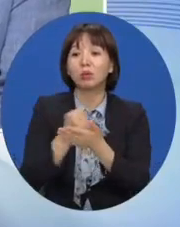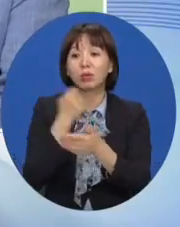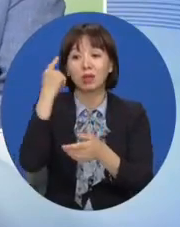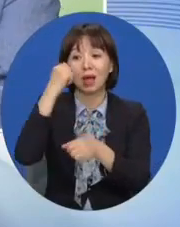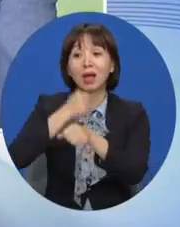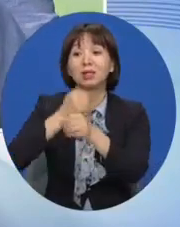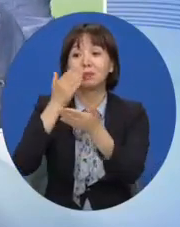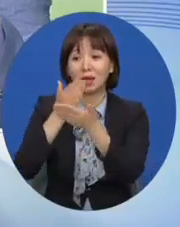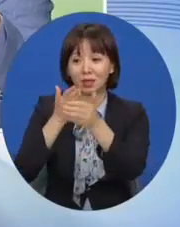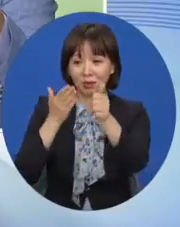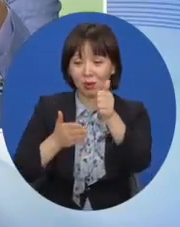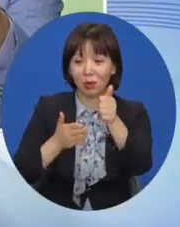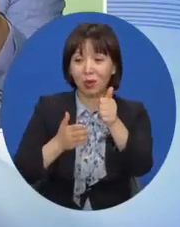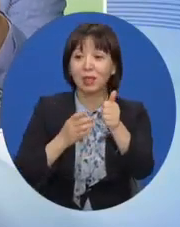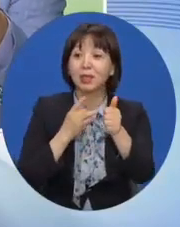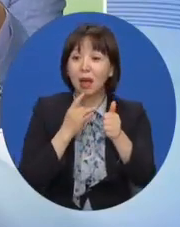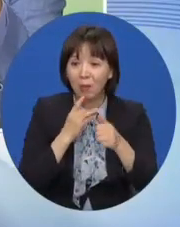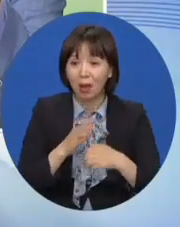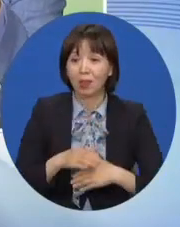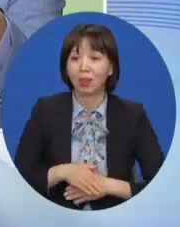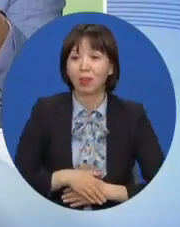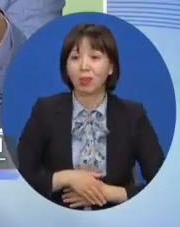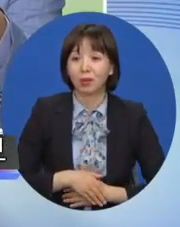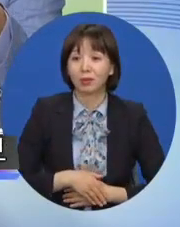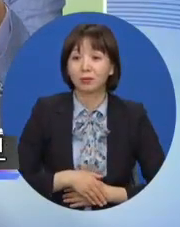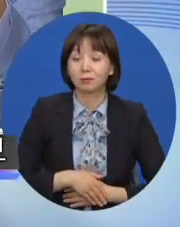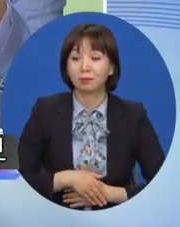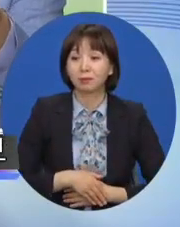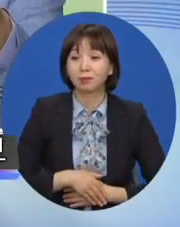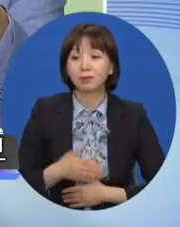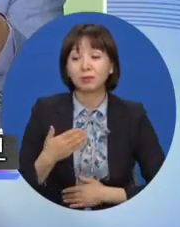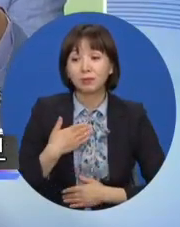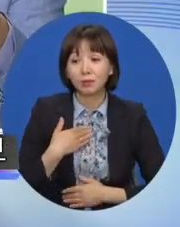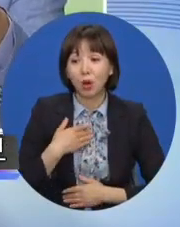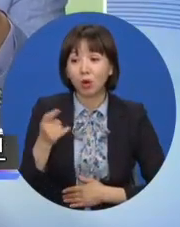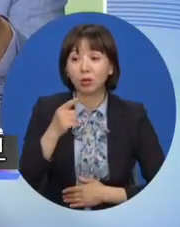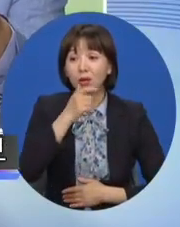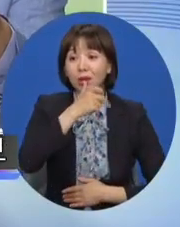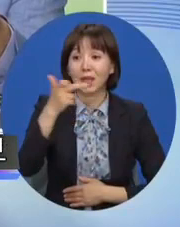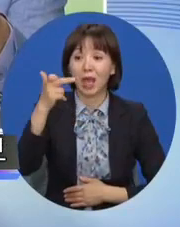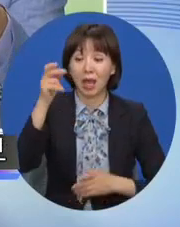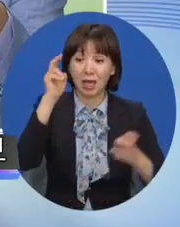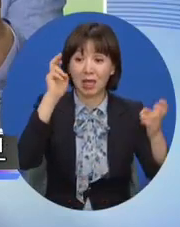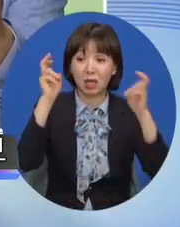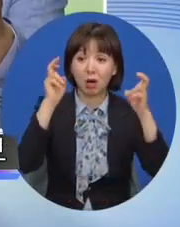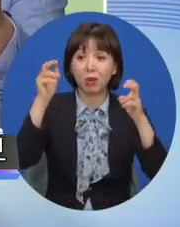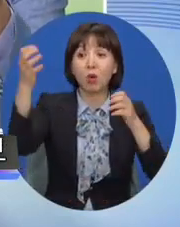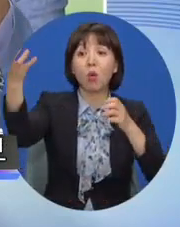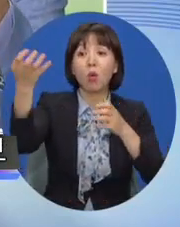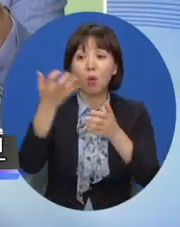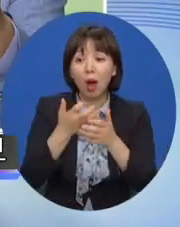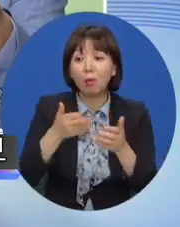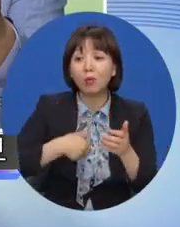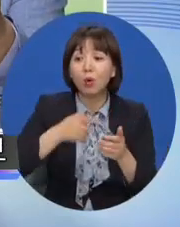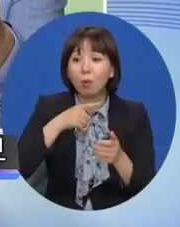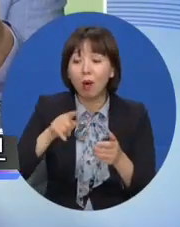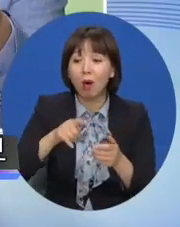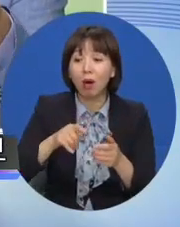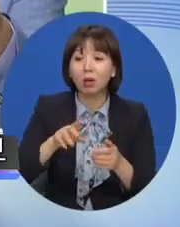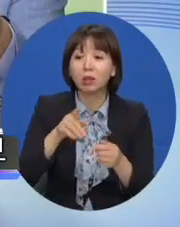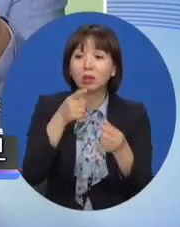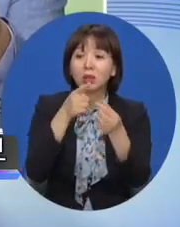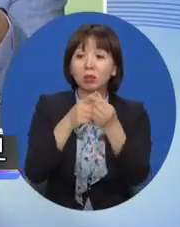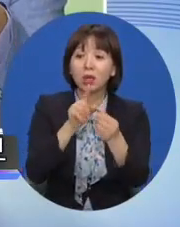마십시오. 다만 제가 생각할 때는 어떤 대기업이 와야 되느냐. 첫째는